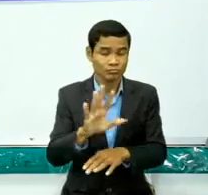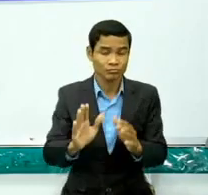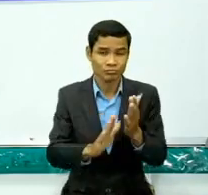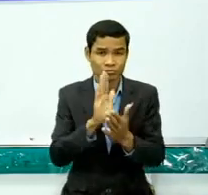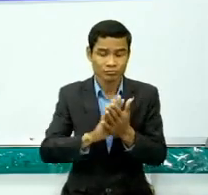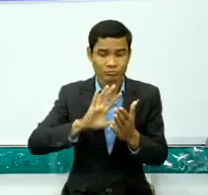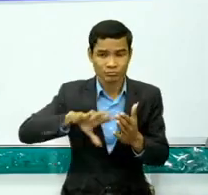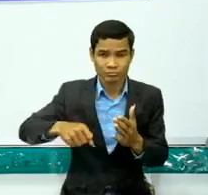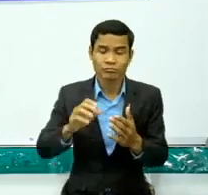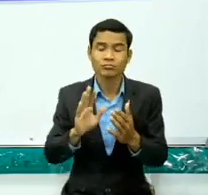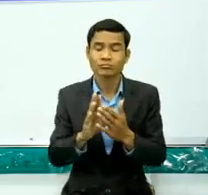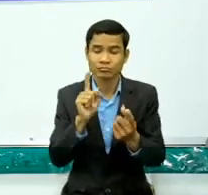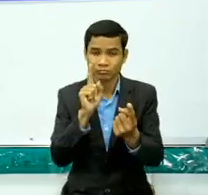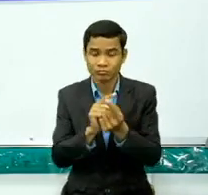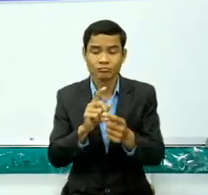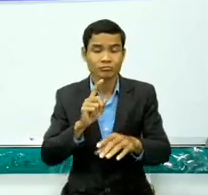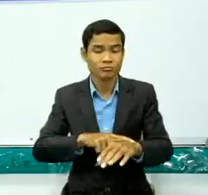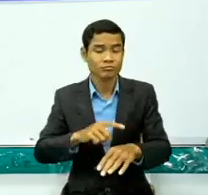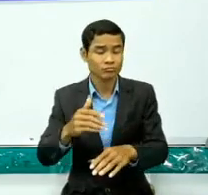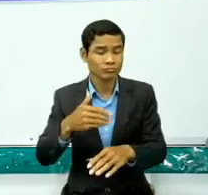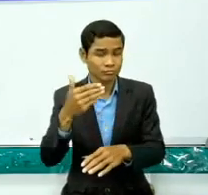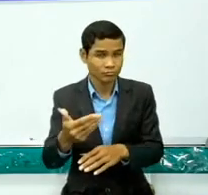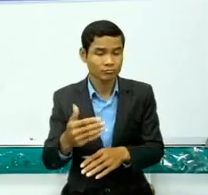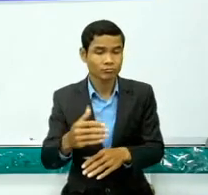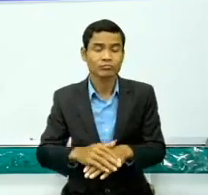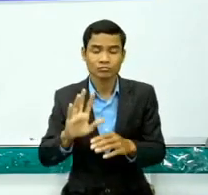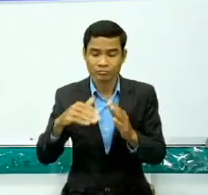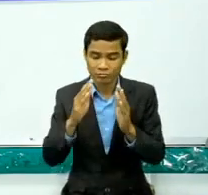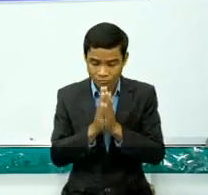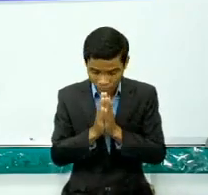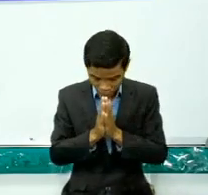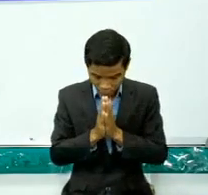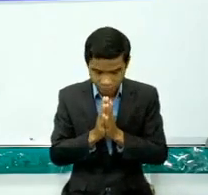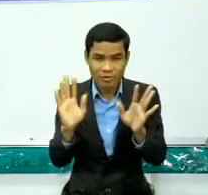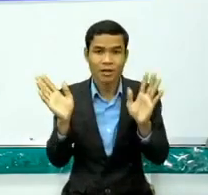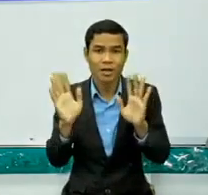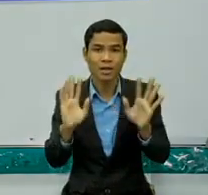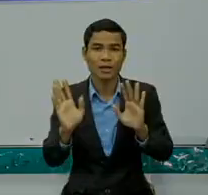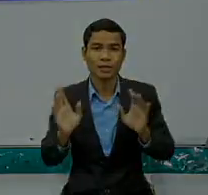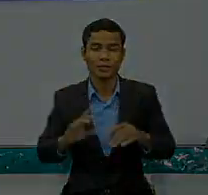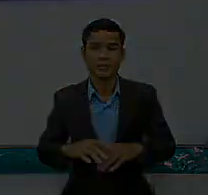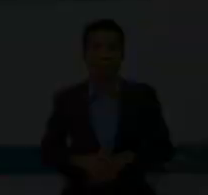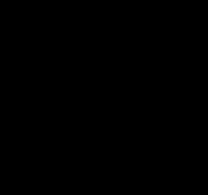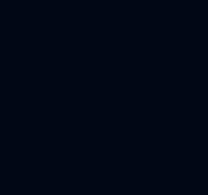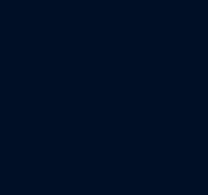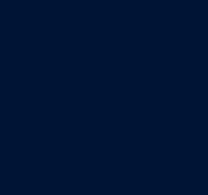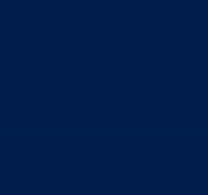ហើយយើងនឹងជួបគ្នានៅពេលវេលានឹងម៉ោងរដូវចាសូមអរគុណសូមជម្រាបលា